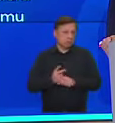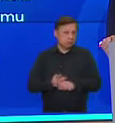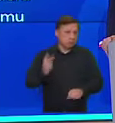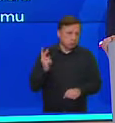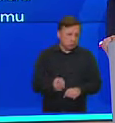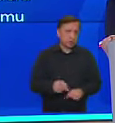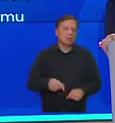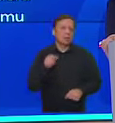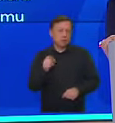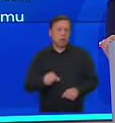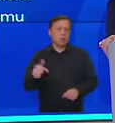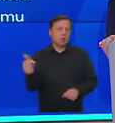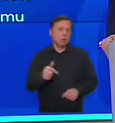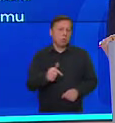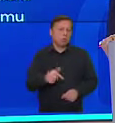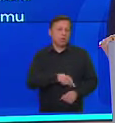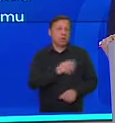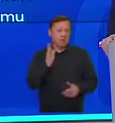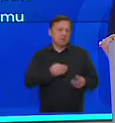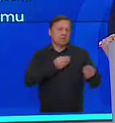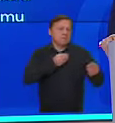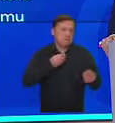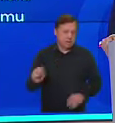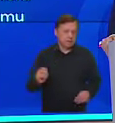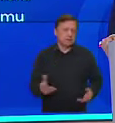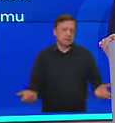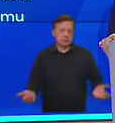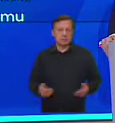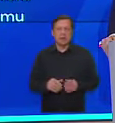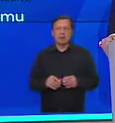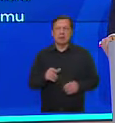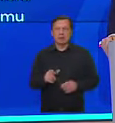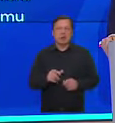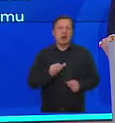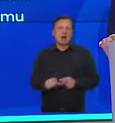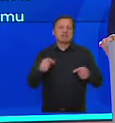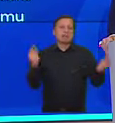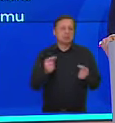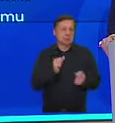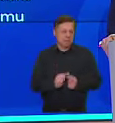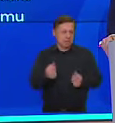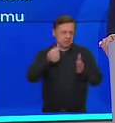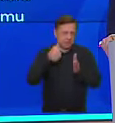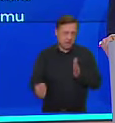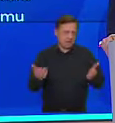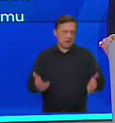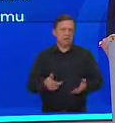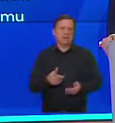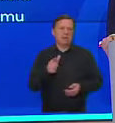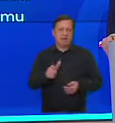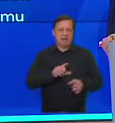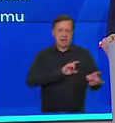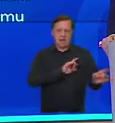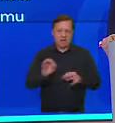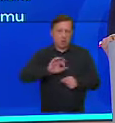to oczywiście dług publiczny, może też oczywiście zwiększyć deficyt. Sytuacja jest nadzwyczajna. Taka epidemia